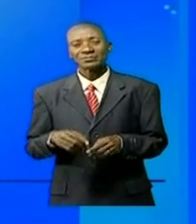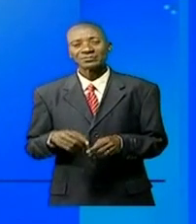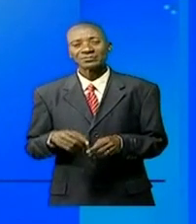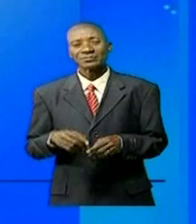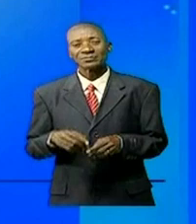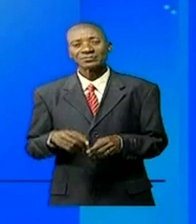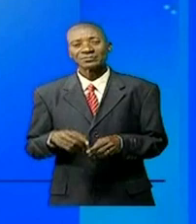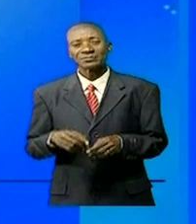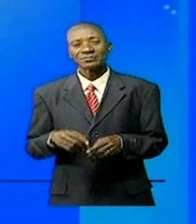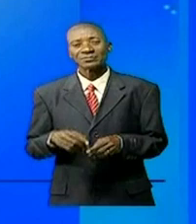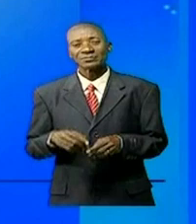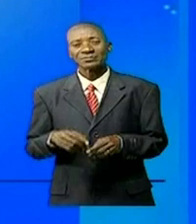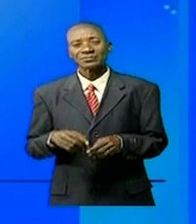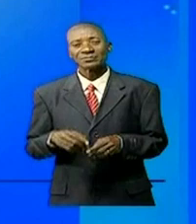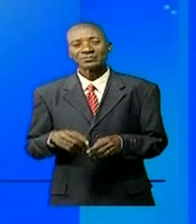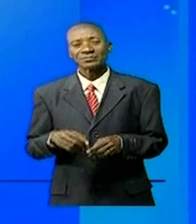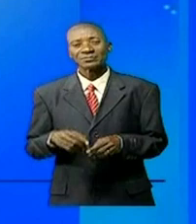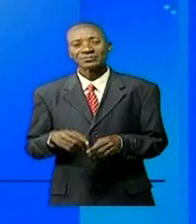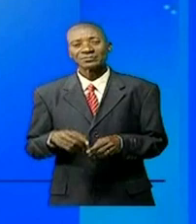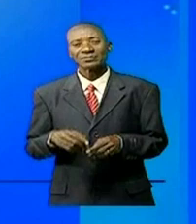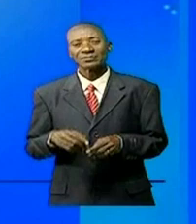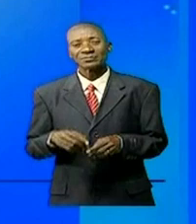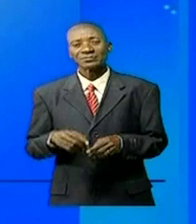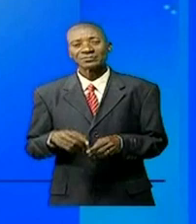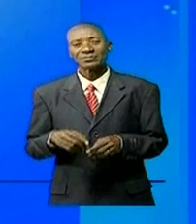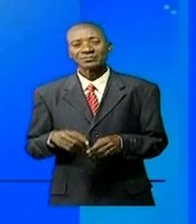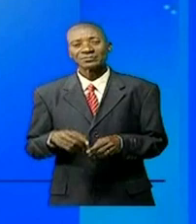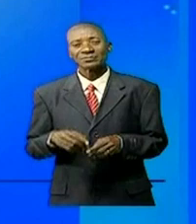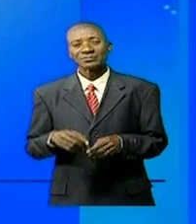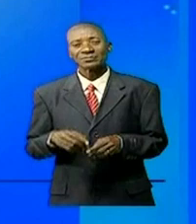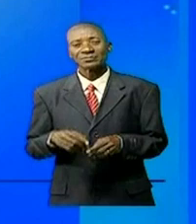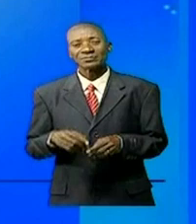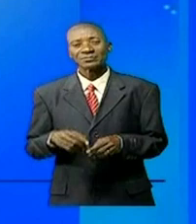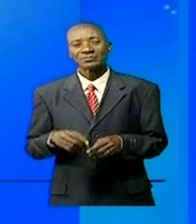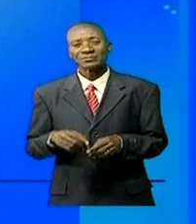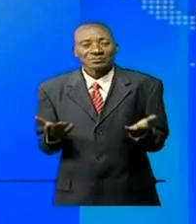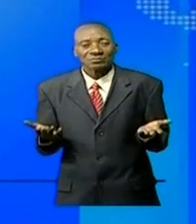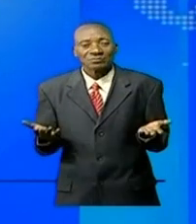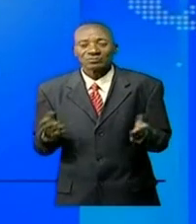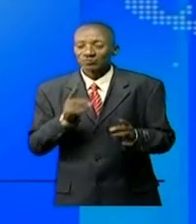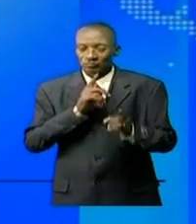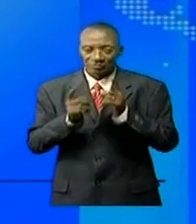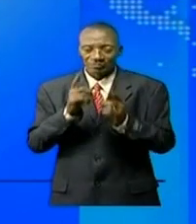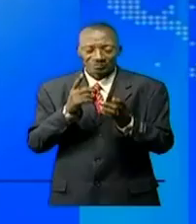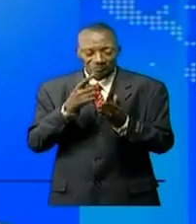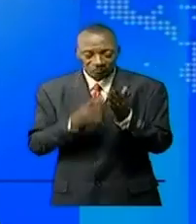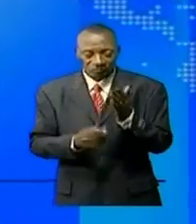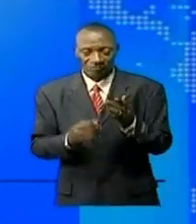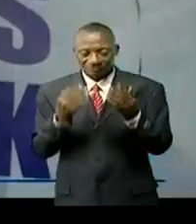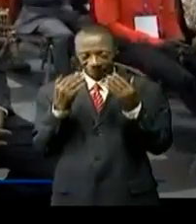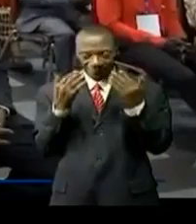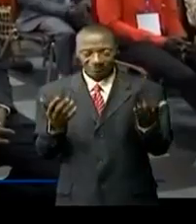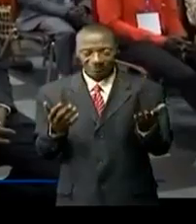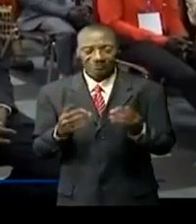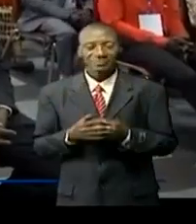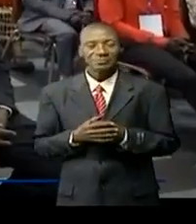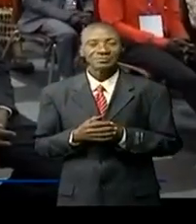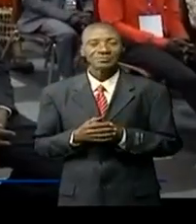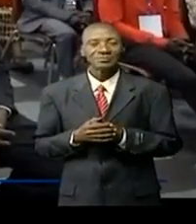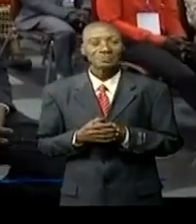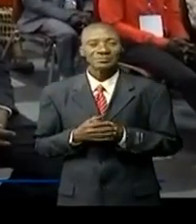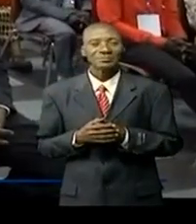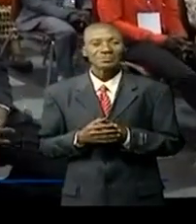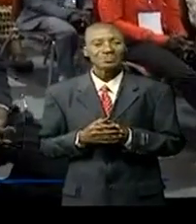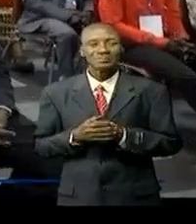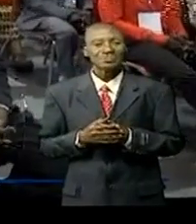de sensibiliser la jeunesse à venir sur le patriotisme et l'unité nationale. Reportage. L'ADC et le développement,